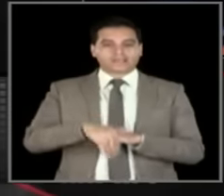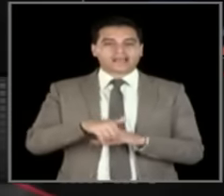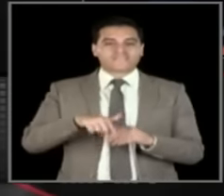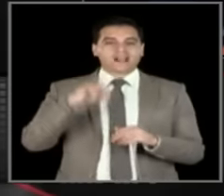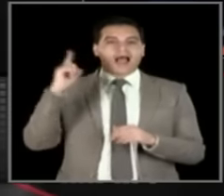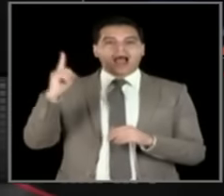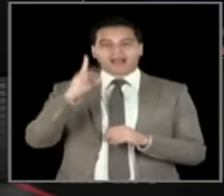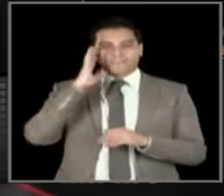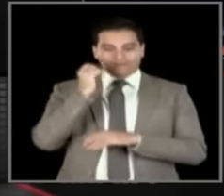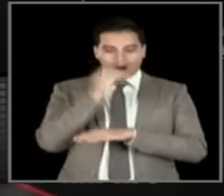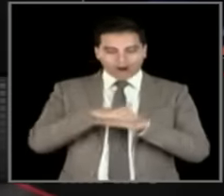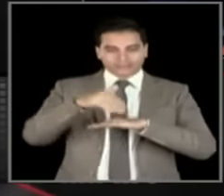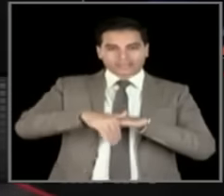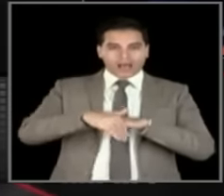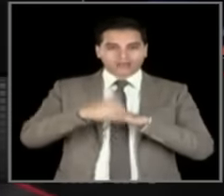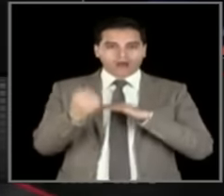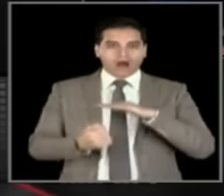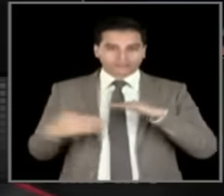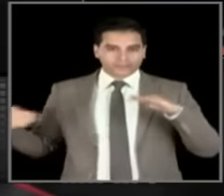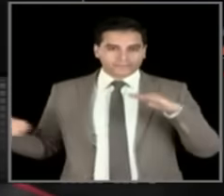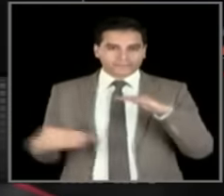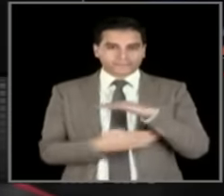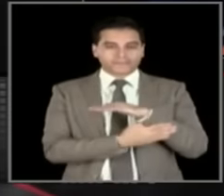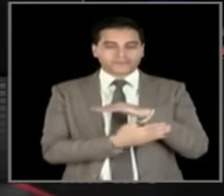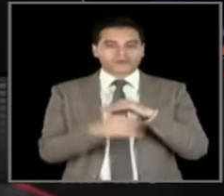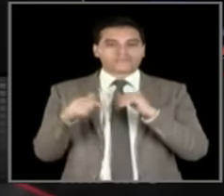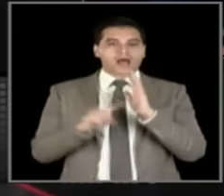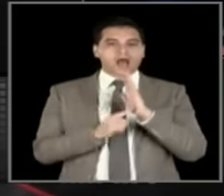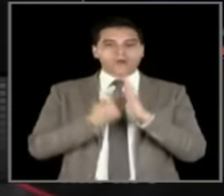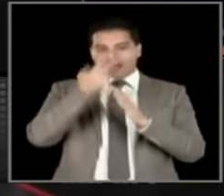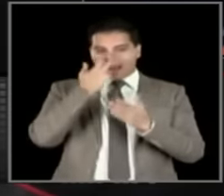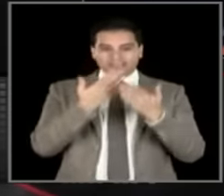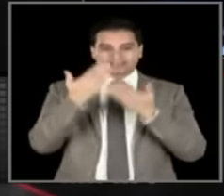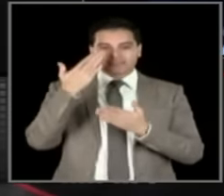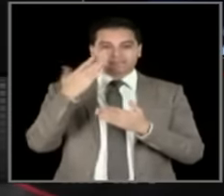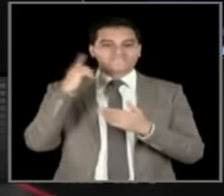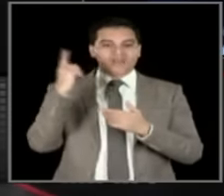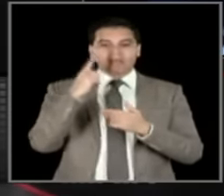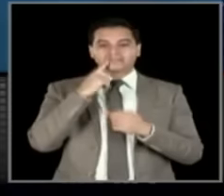عام 1863 بإحدى الدول الأوروبية، فما هي؟